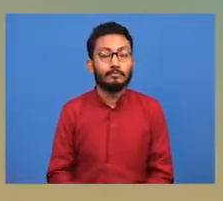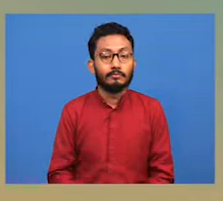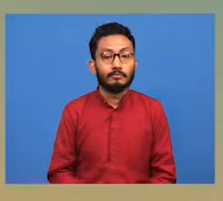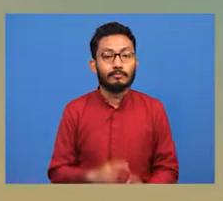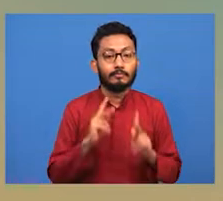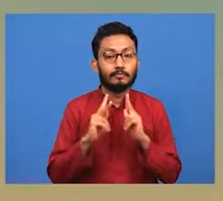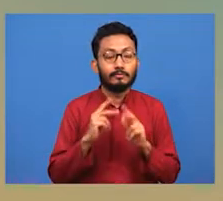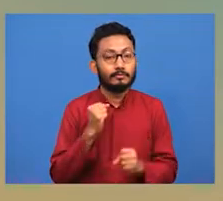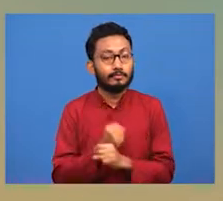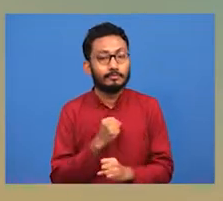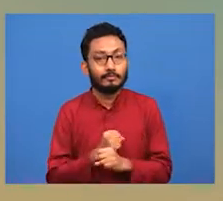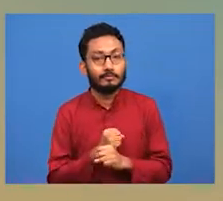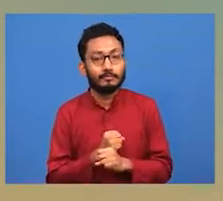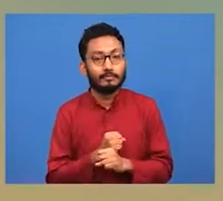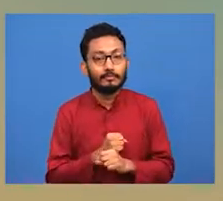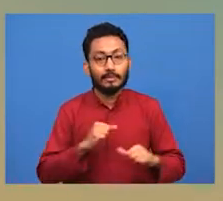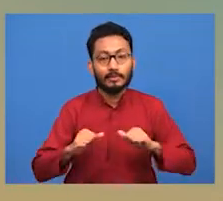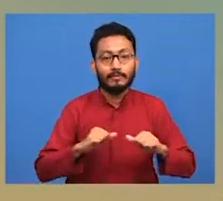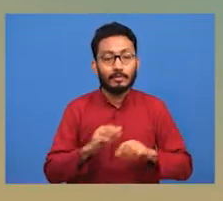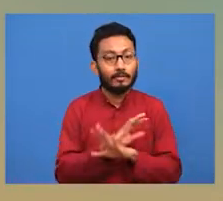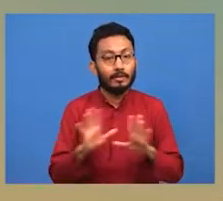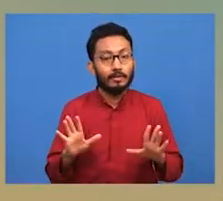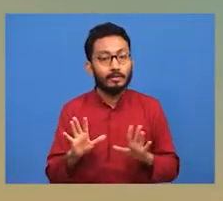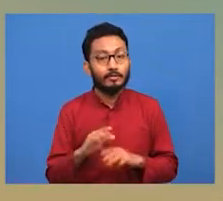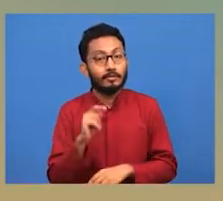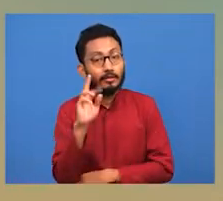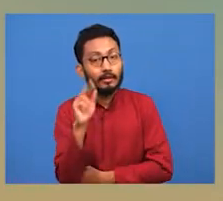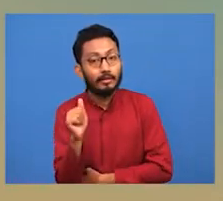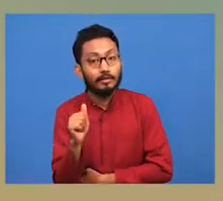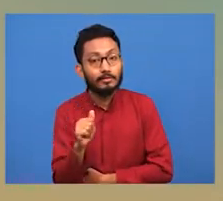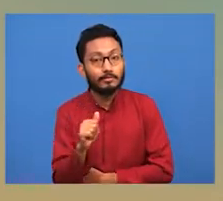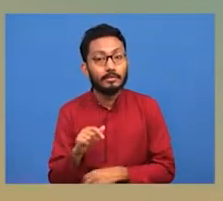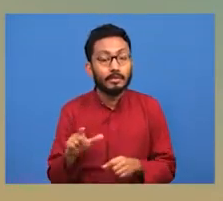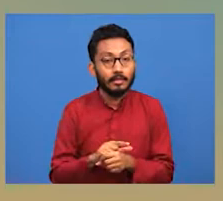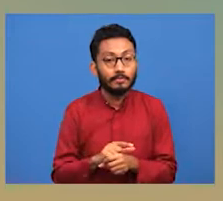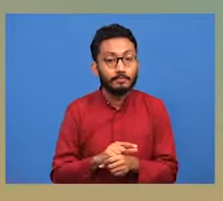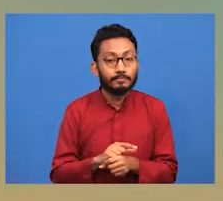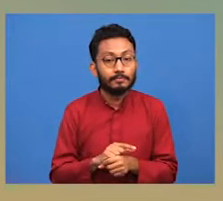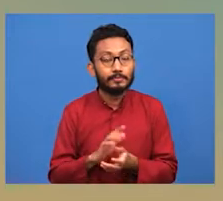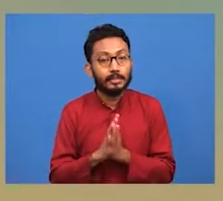Kata kerja aktif tak transitif berpelengkap ialah menjadi.